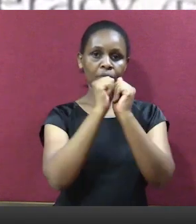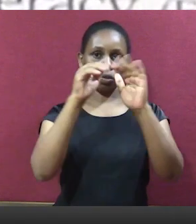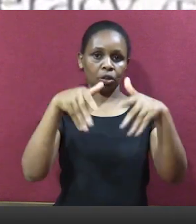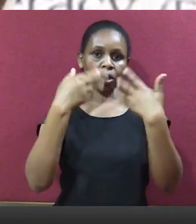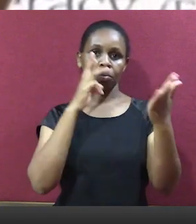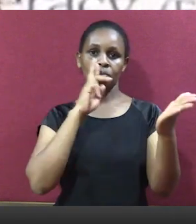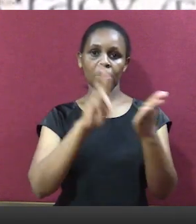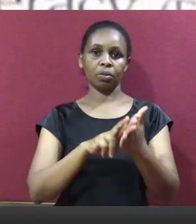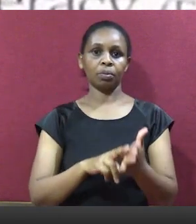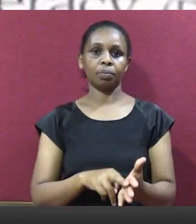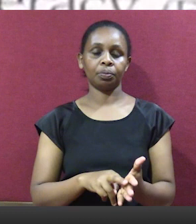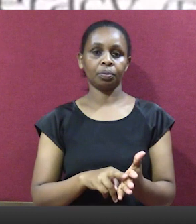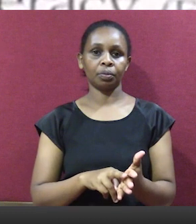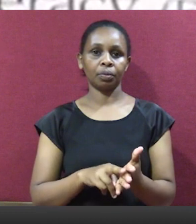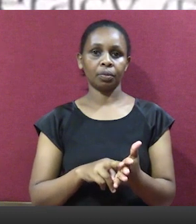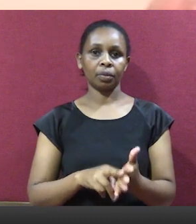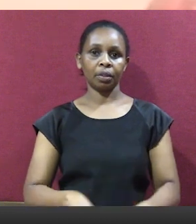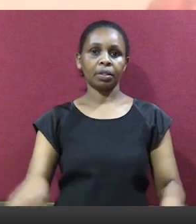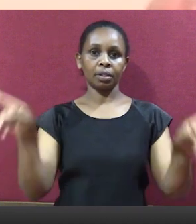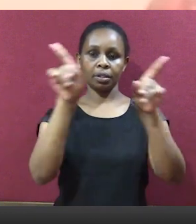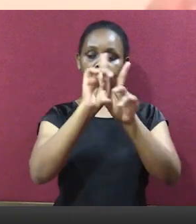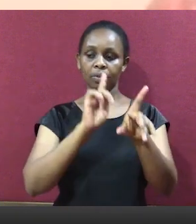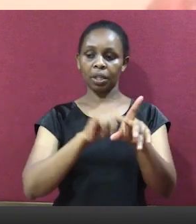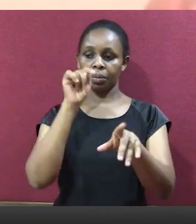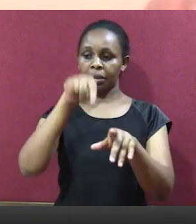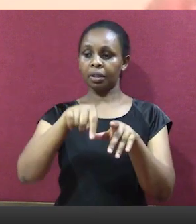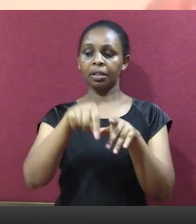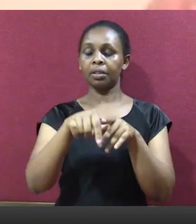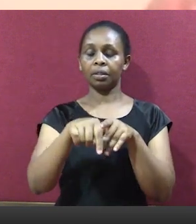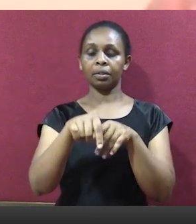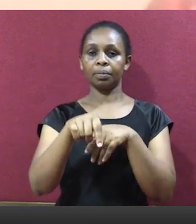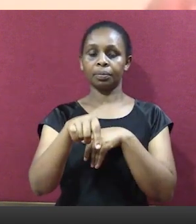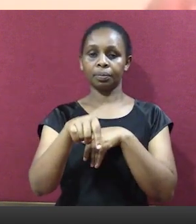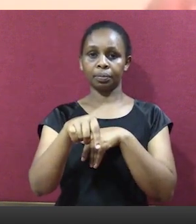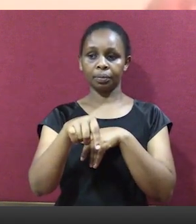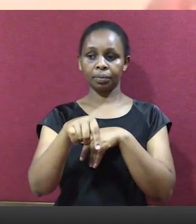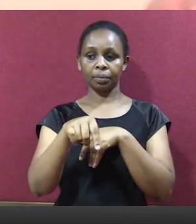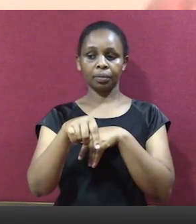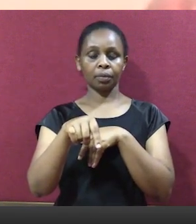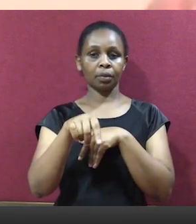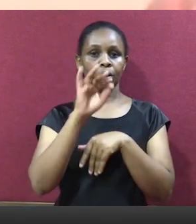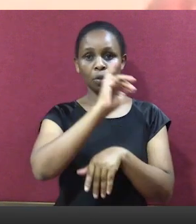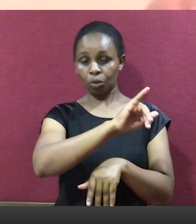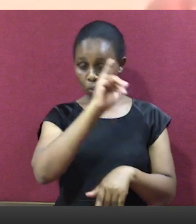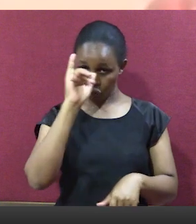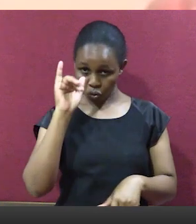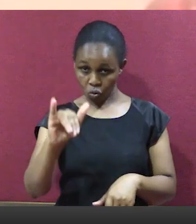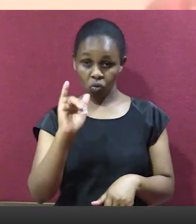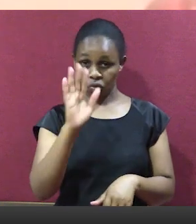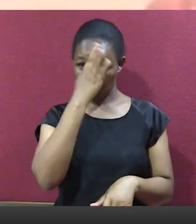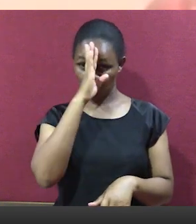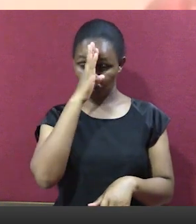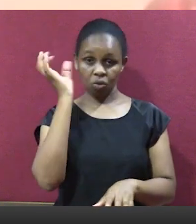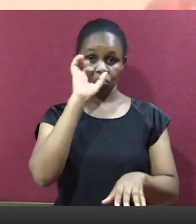wa 10oti kamili bibiaama hii Yale mashaka ambayo